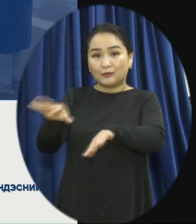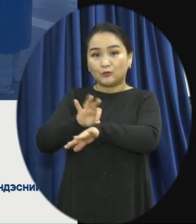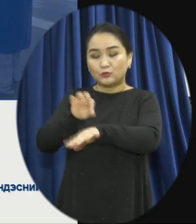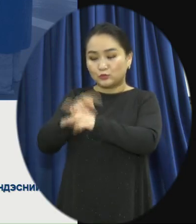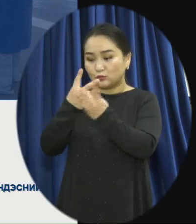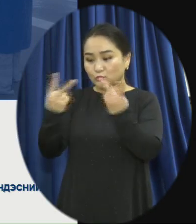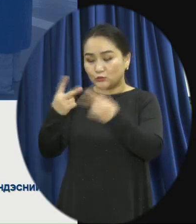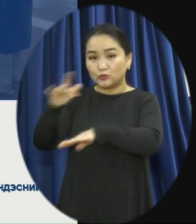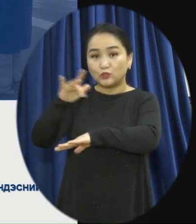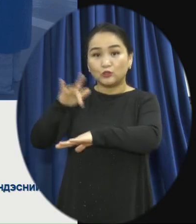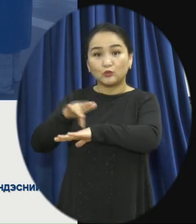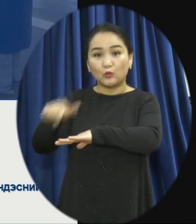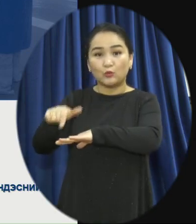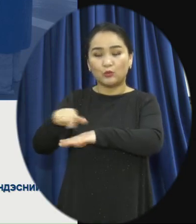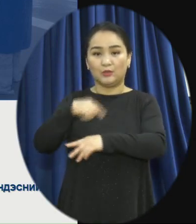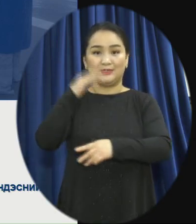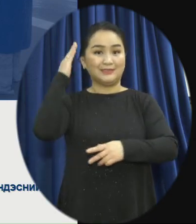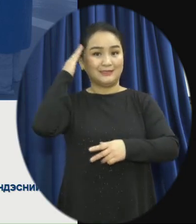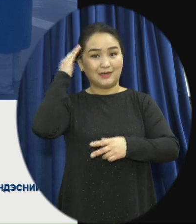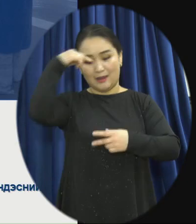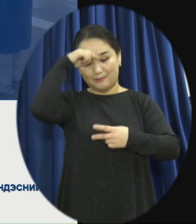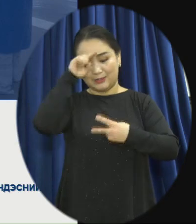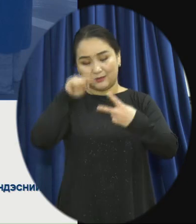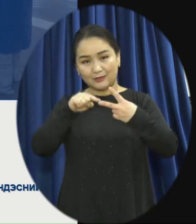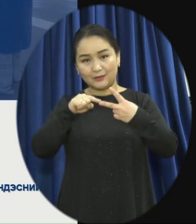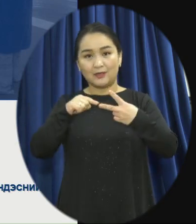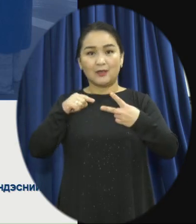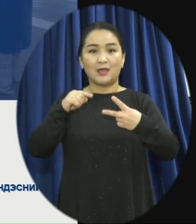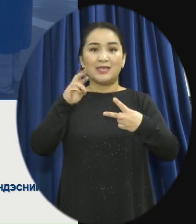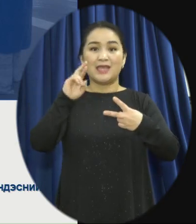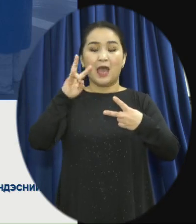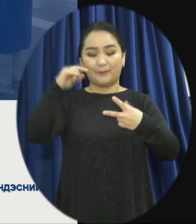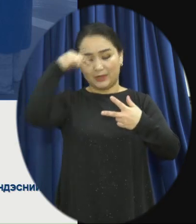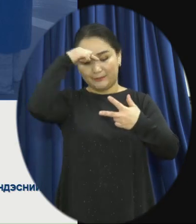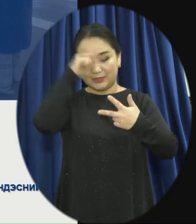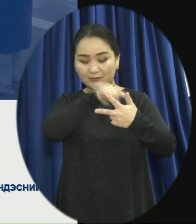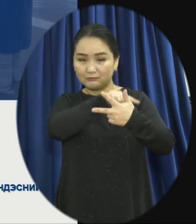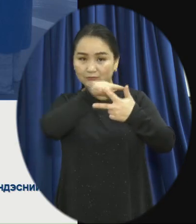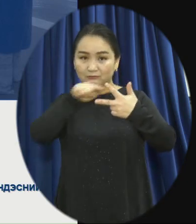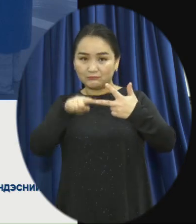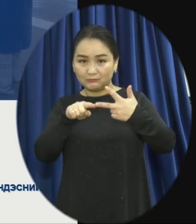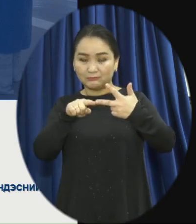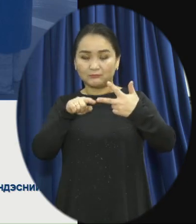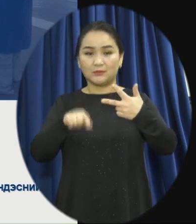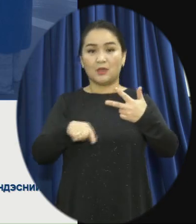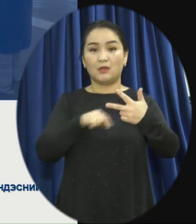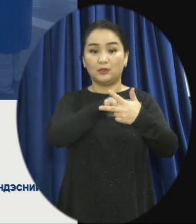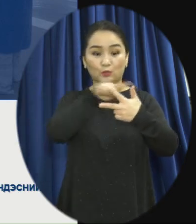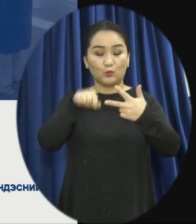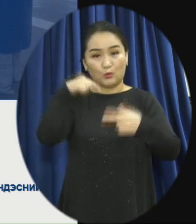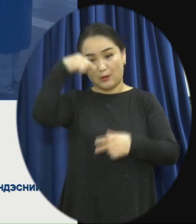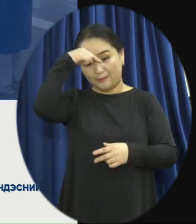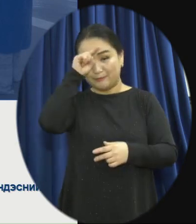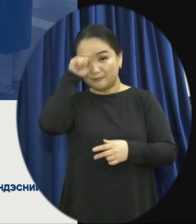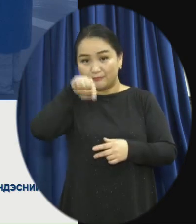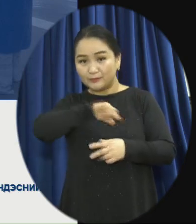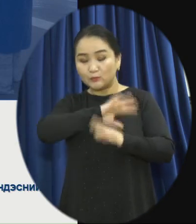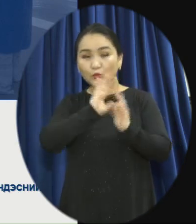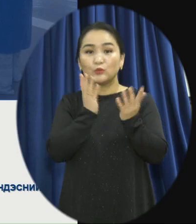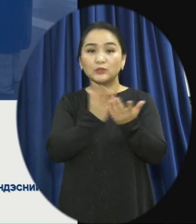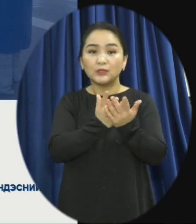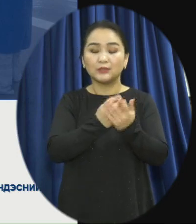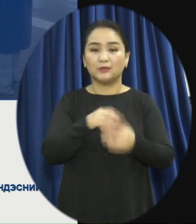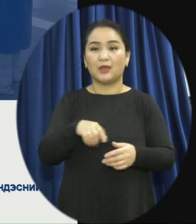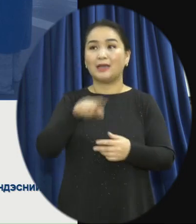төвийн халдвартын клиник, цэргийн төв эмнэлэг, эх нарын эмэгтэйчүүдийн үндэсний төв 2 буюу одоо 300 ортой эмнэлэг гэж нэрлдэг. За